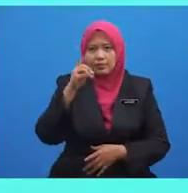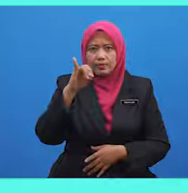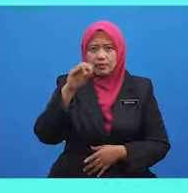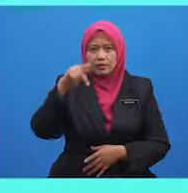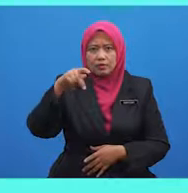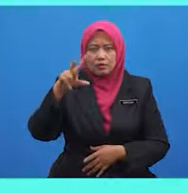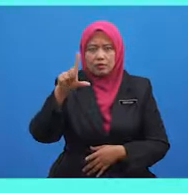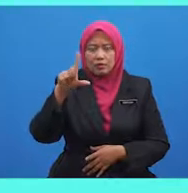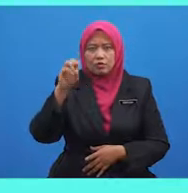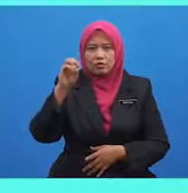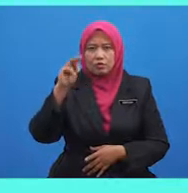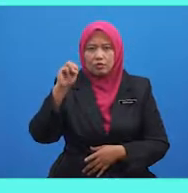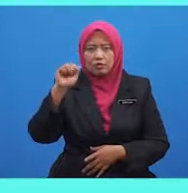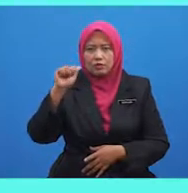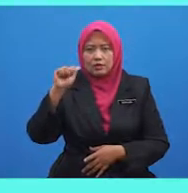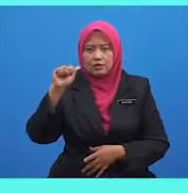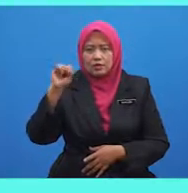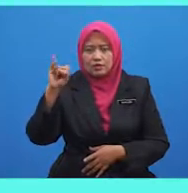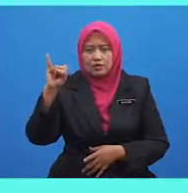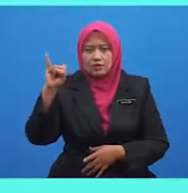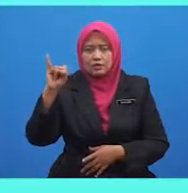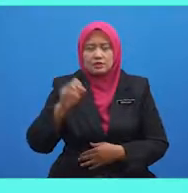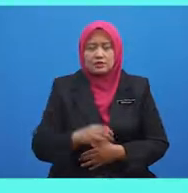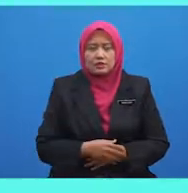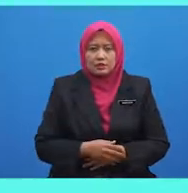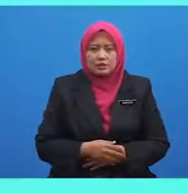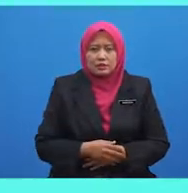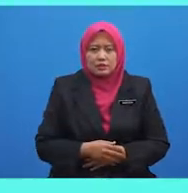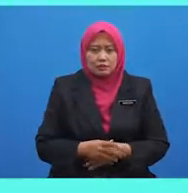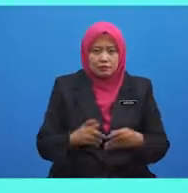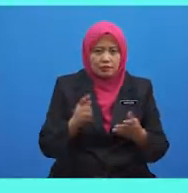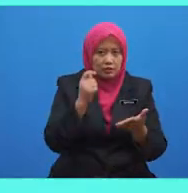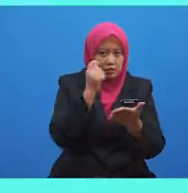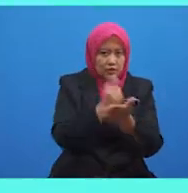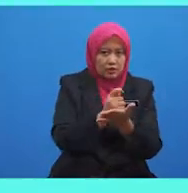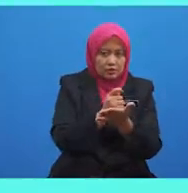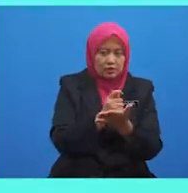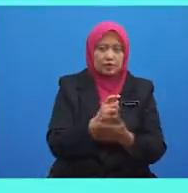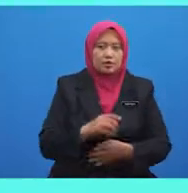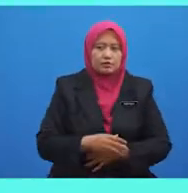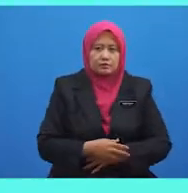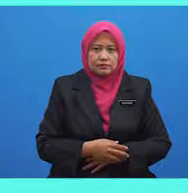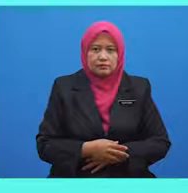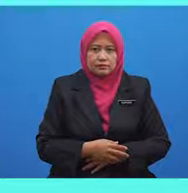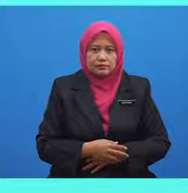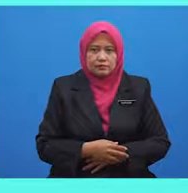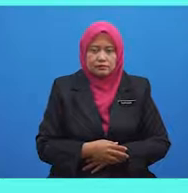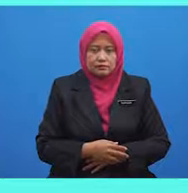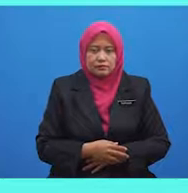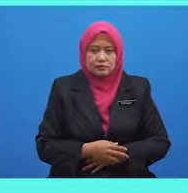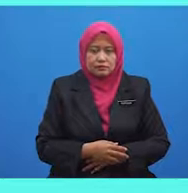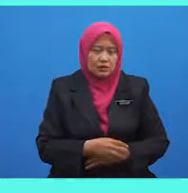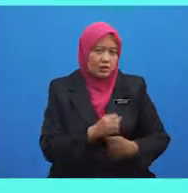pertempuran. Melaka juga tidak tandus dari segi semangat juang. Malahan, askar tempatan Melaka